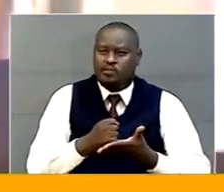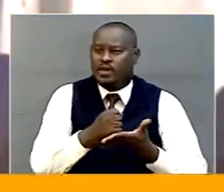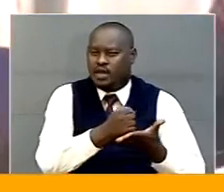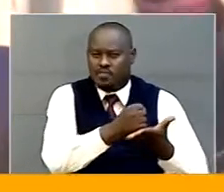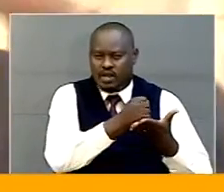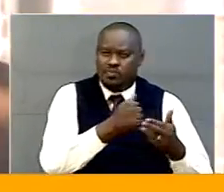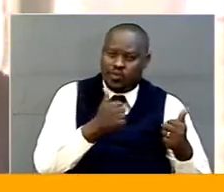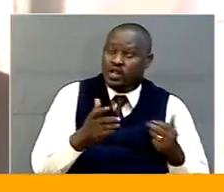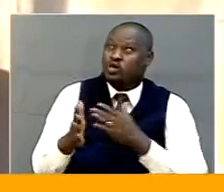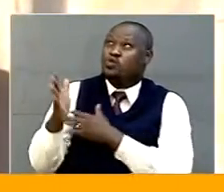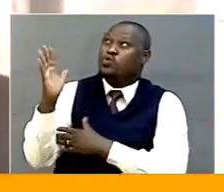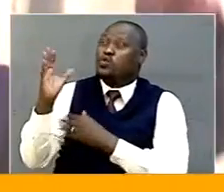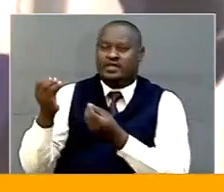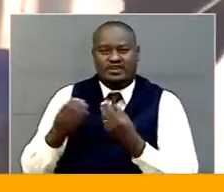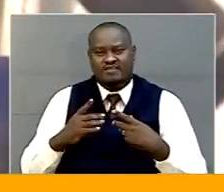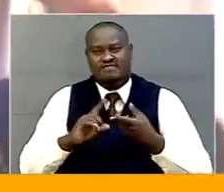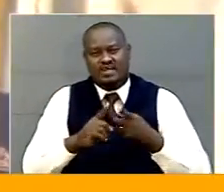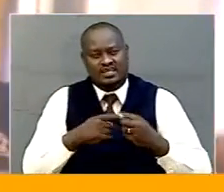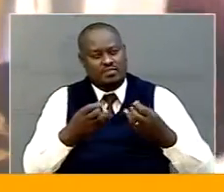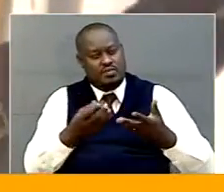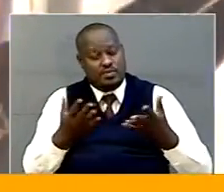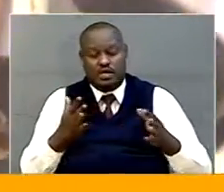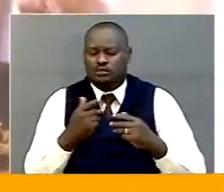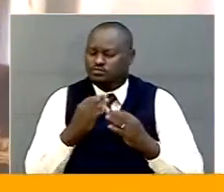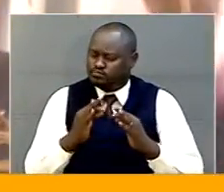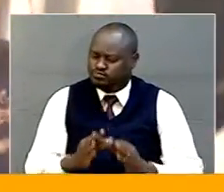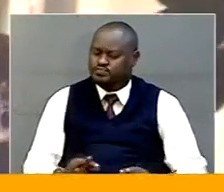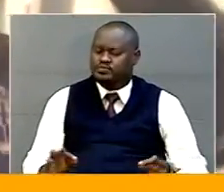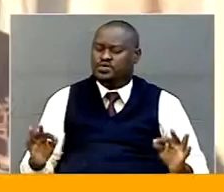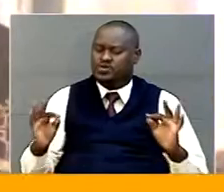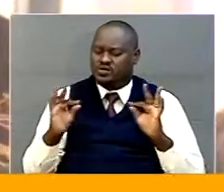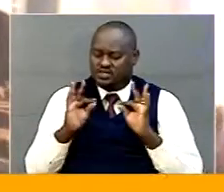Katonda baatugasseeko ekyo kintu kikulu nnyo.